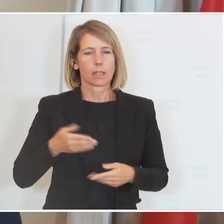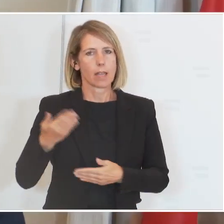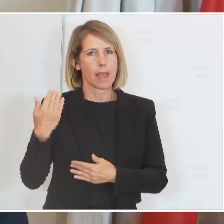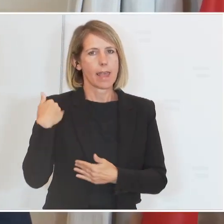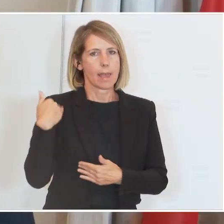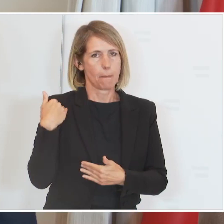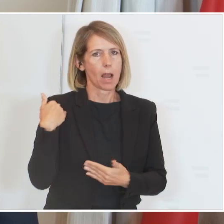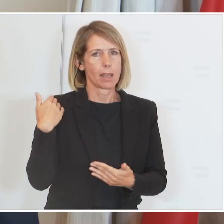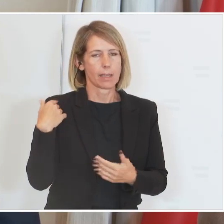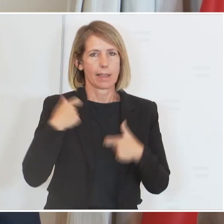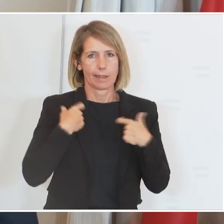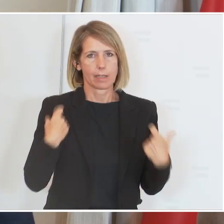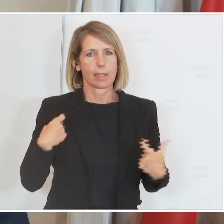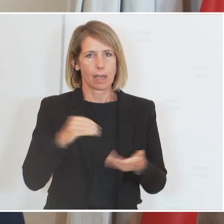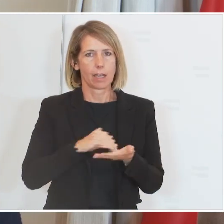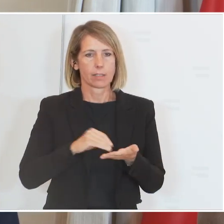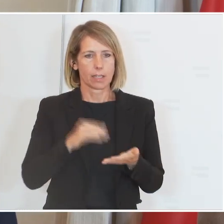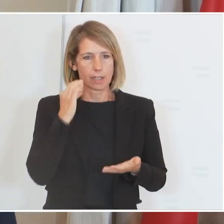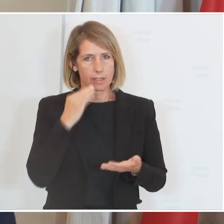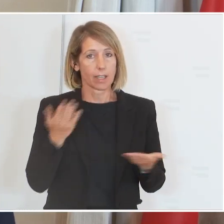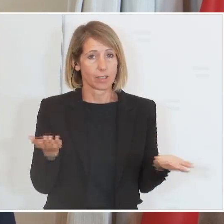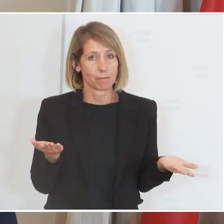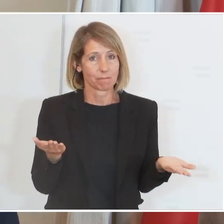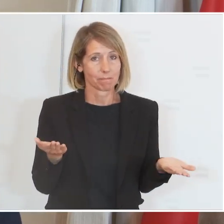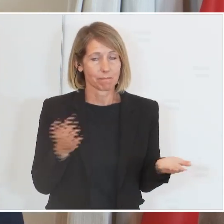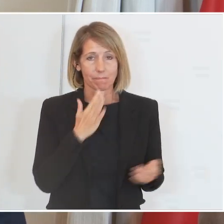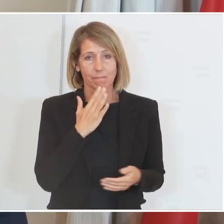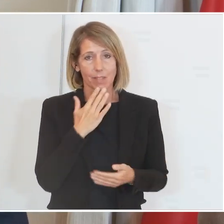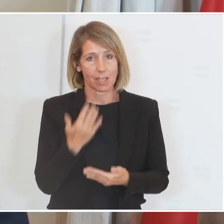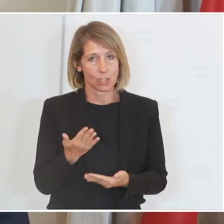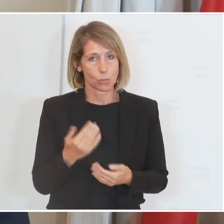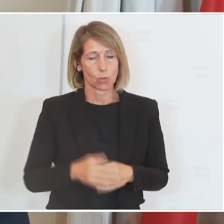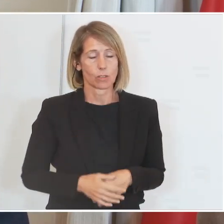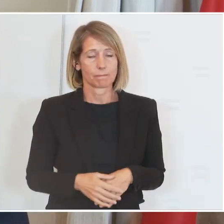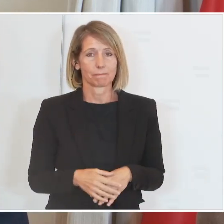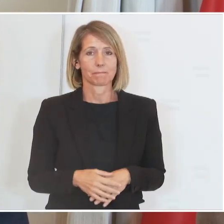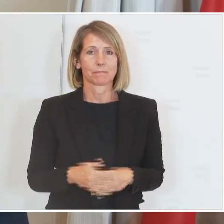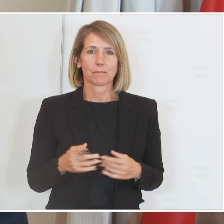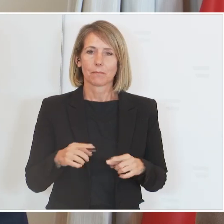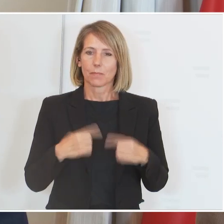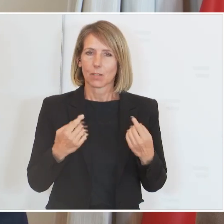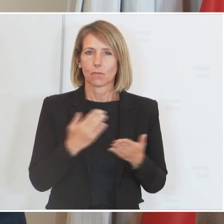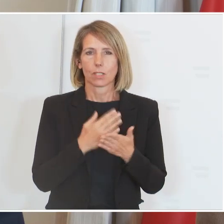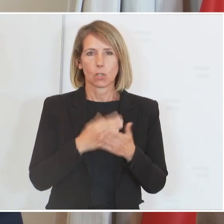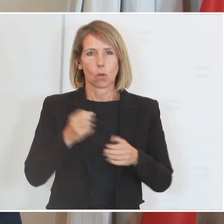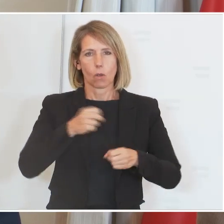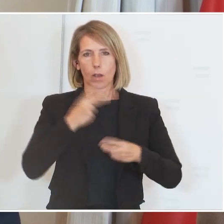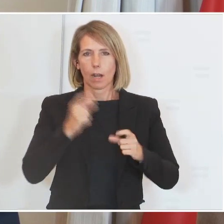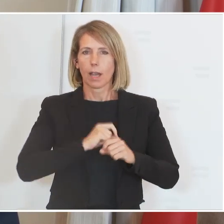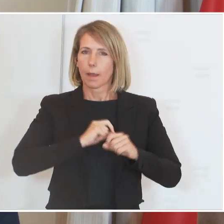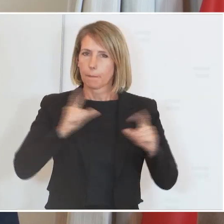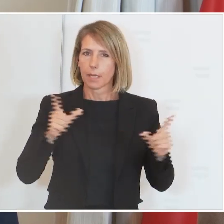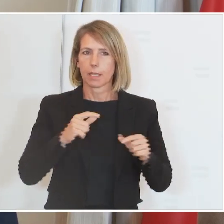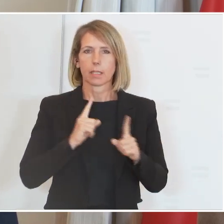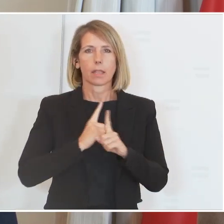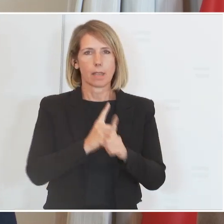Generalsekretärin. Nochmals, die Volkspartei hat hier schon ein klares Bild, wie wir diese Nachfolge